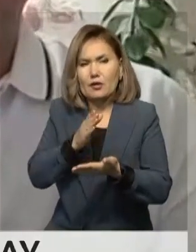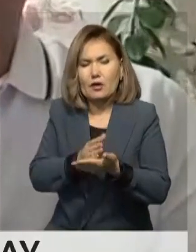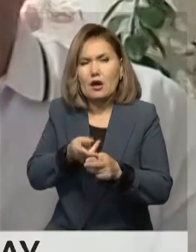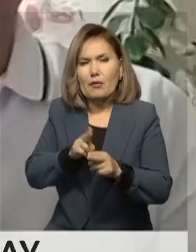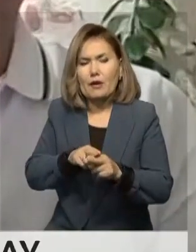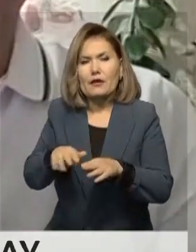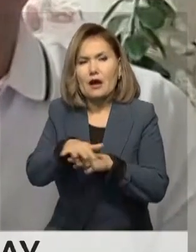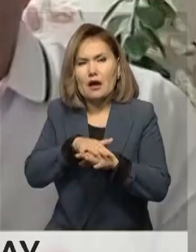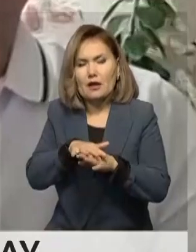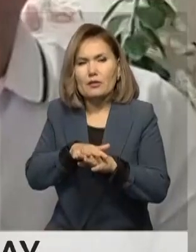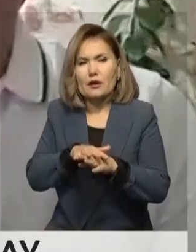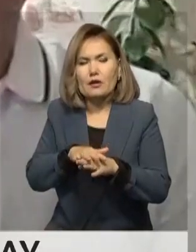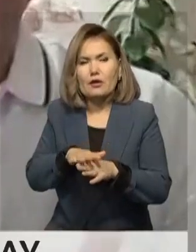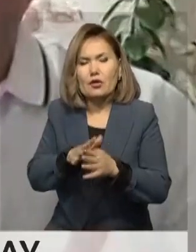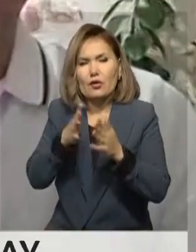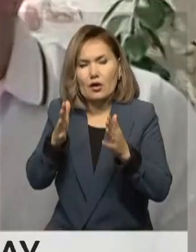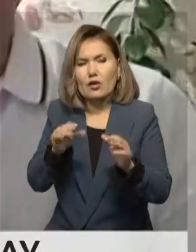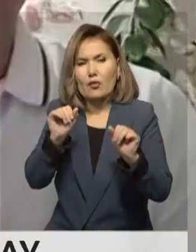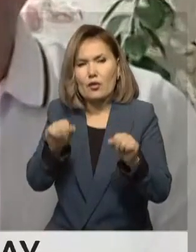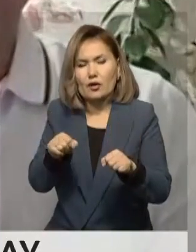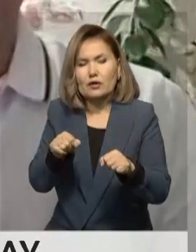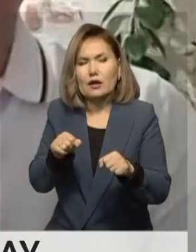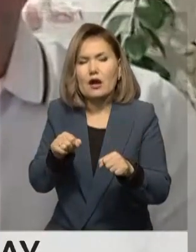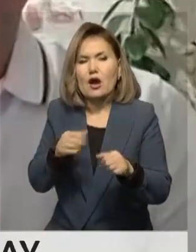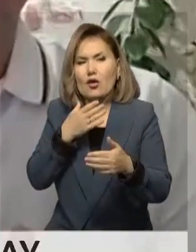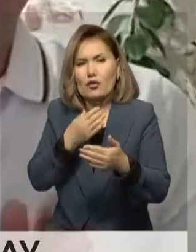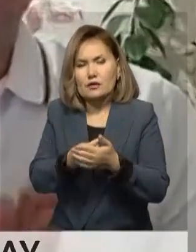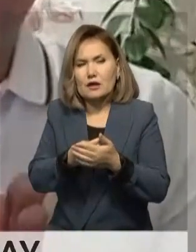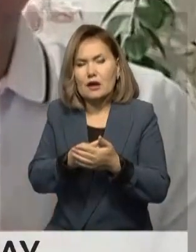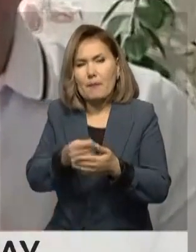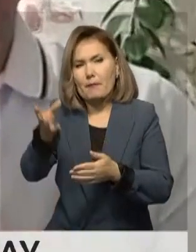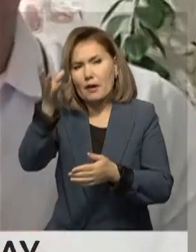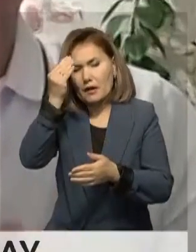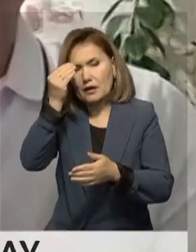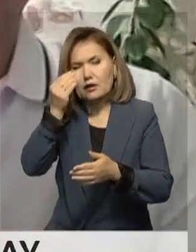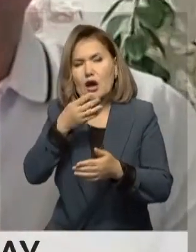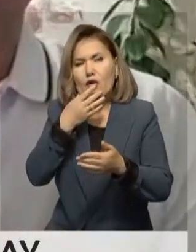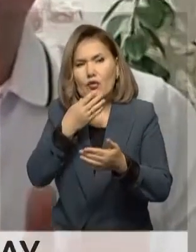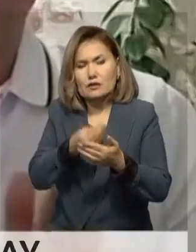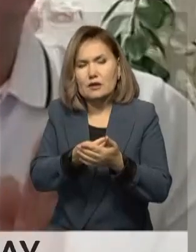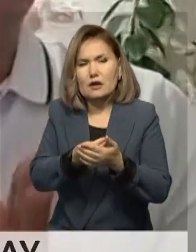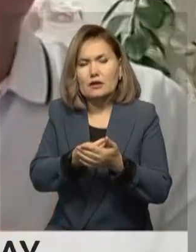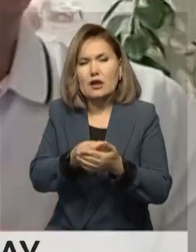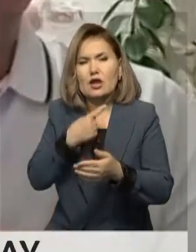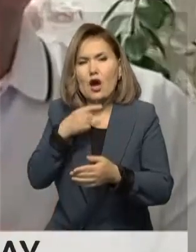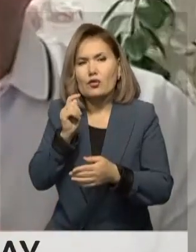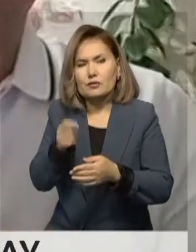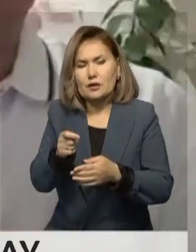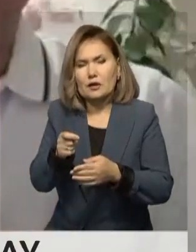бұл халыққа бір жағынан үлкен мүмкіндік өзінің мынау пікірін, өзінің жаңағы